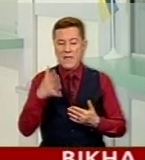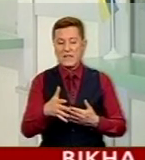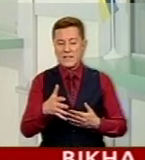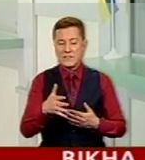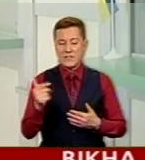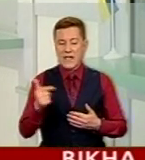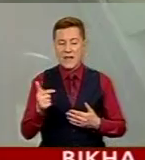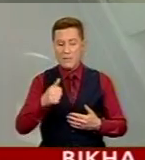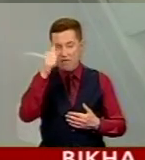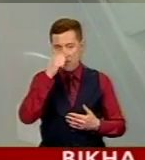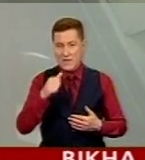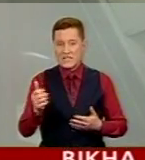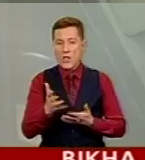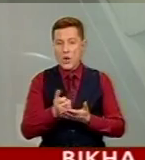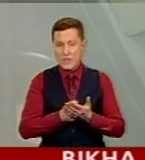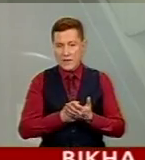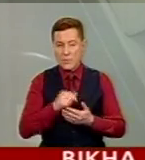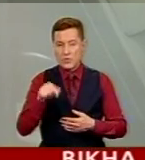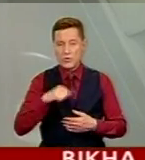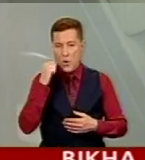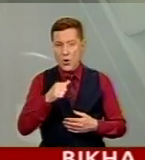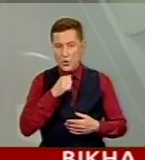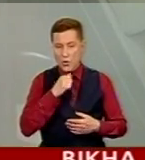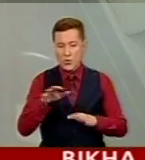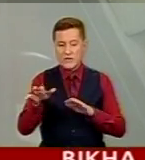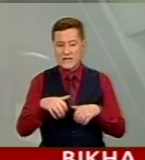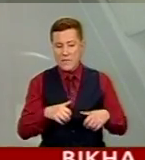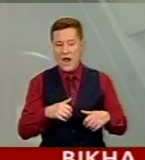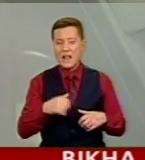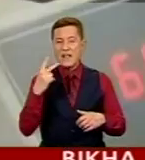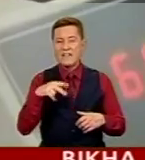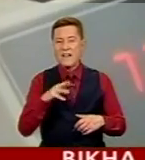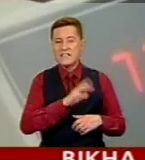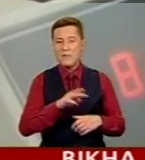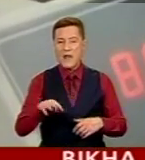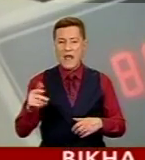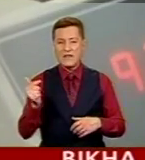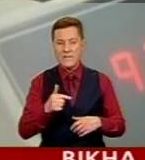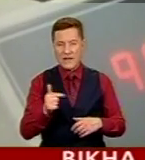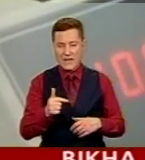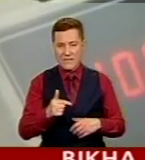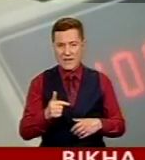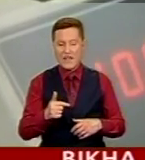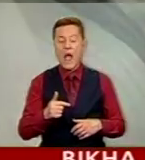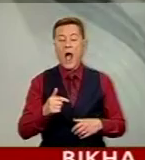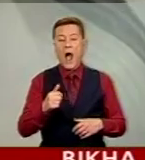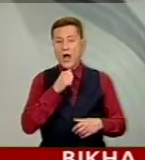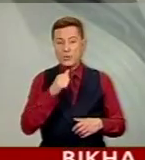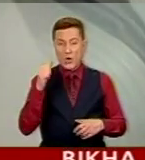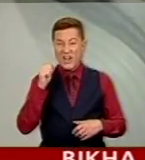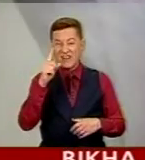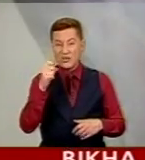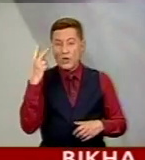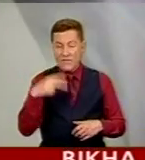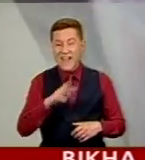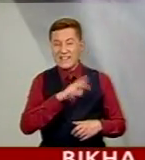5 000 гривень в місяці отримую. Цього року люди забрали з банків депозитів на 20 мільярдів гривень, а торік відтік перевищив 120